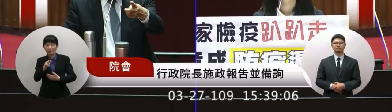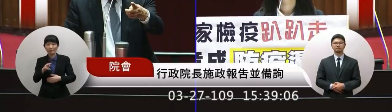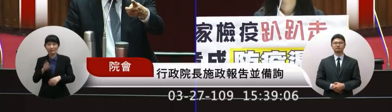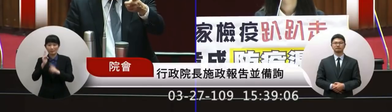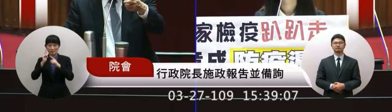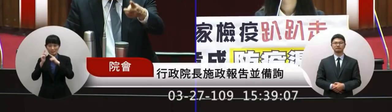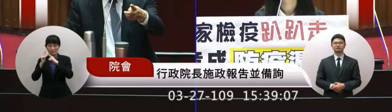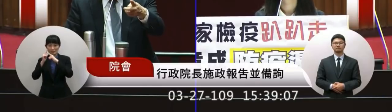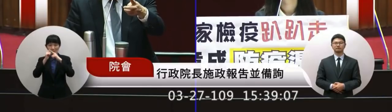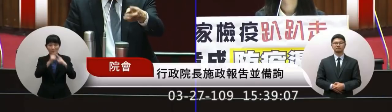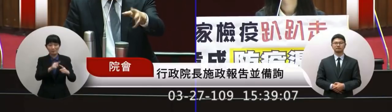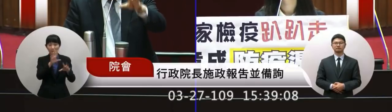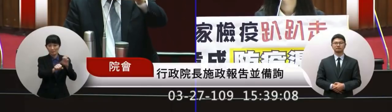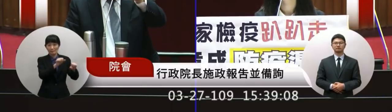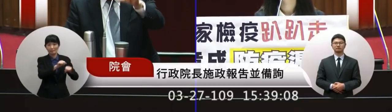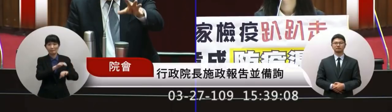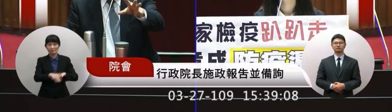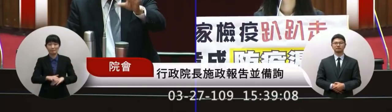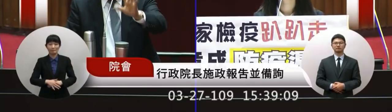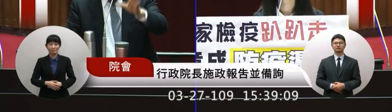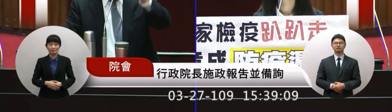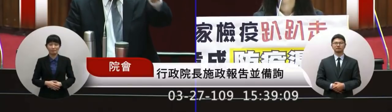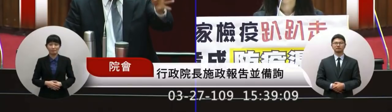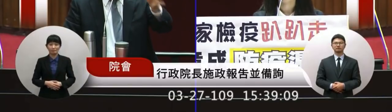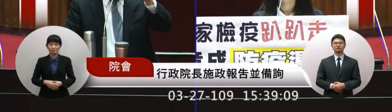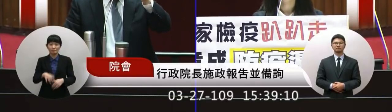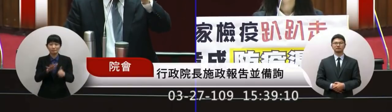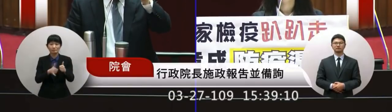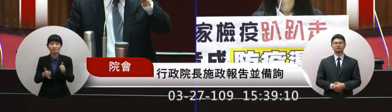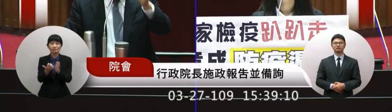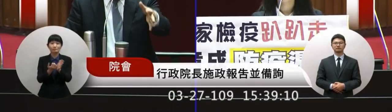员的刚才指教，就